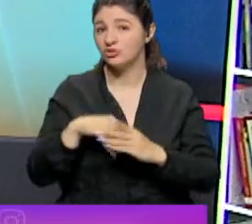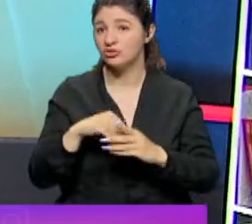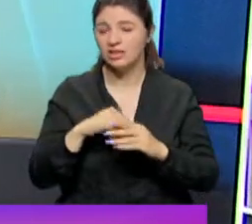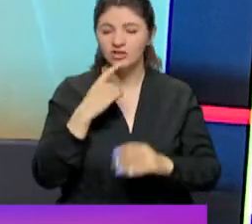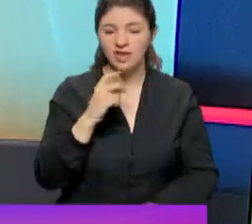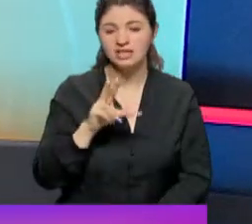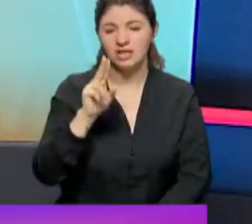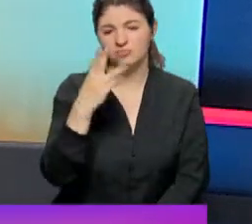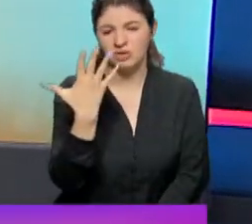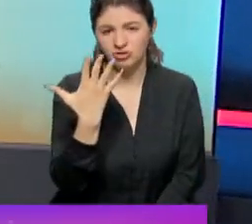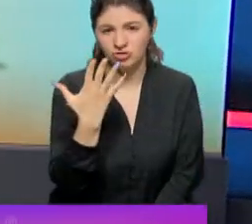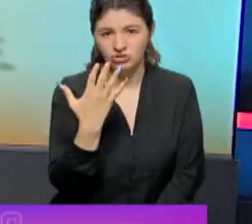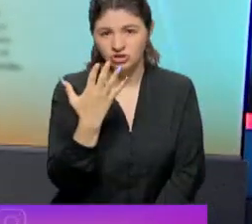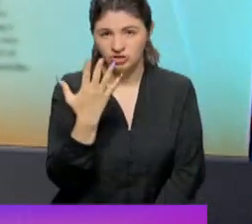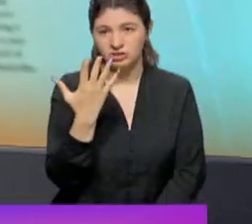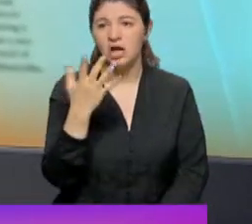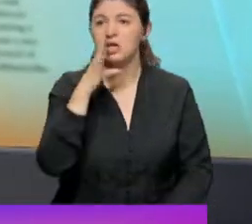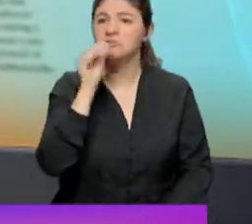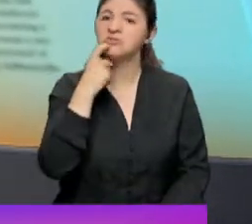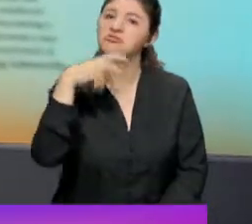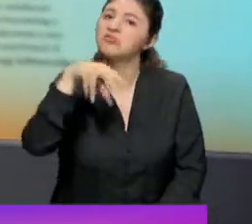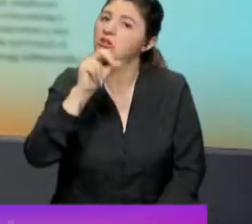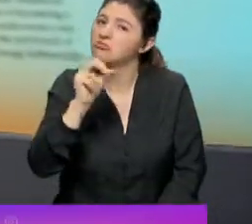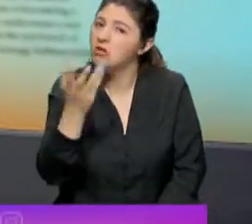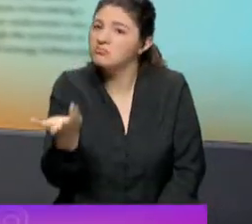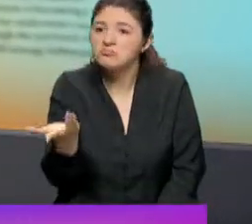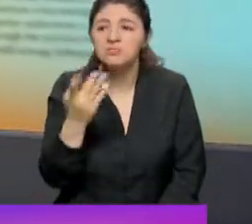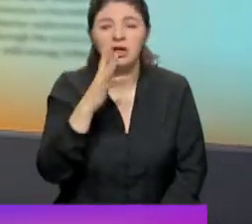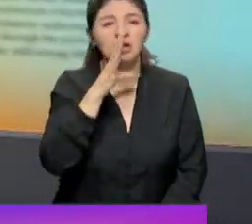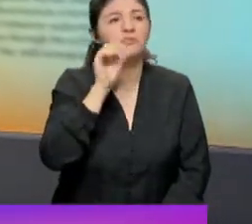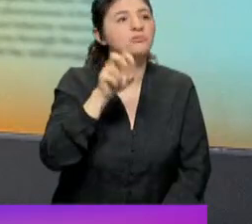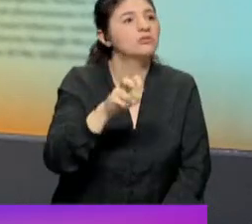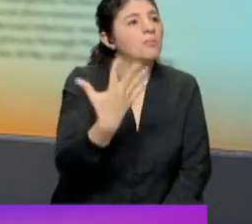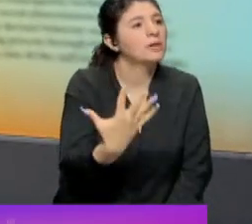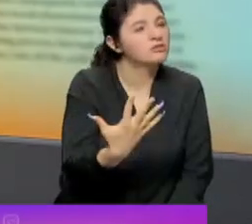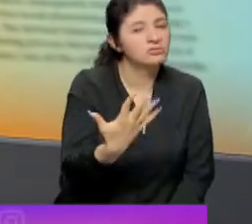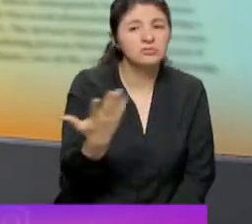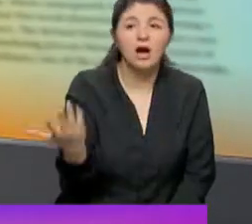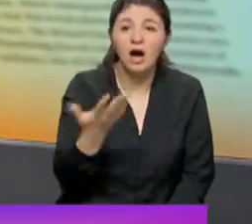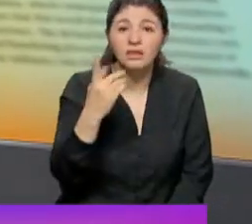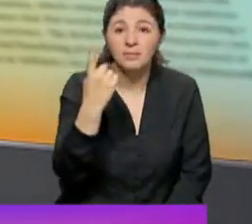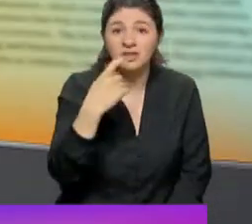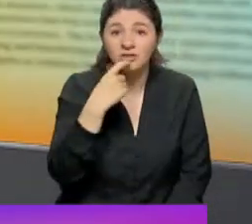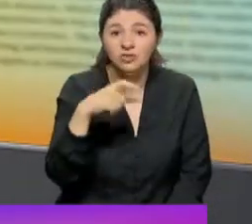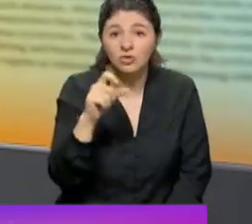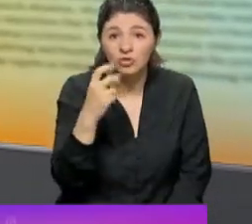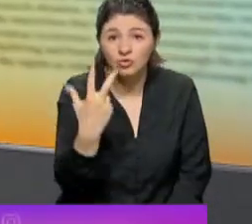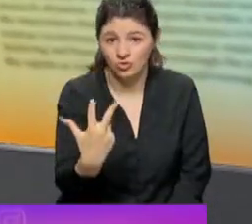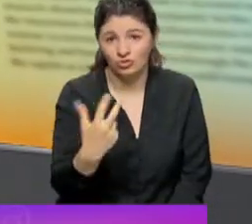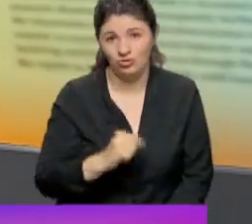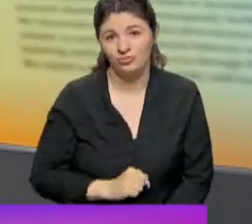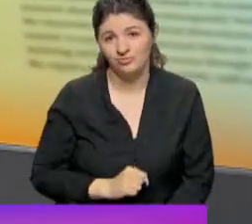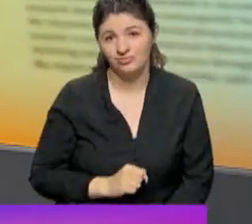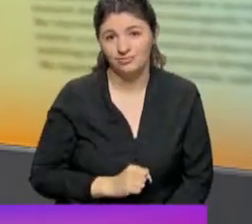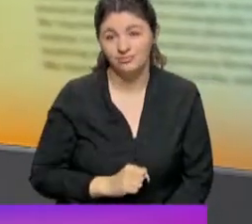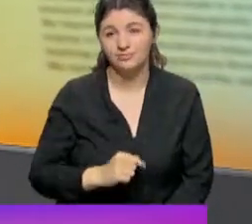yaşınız 75 kimini 80 Kiminiz 85 Hatta biriniz 93